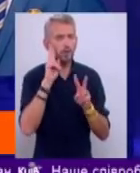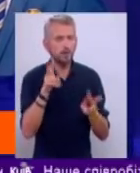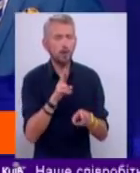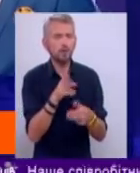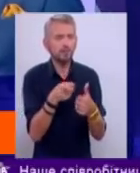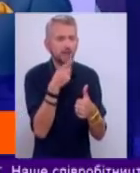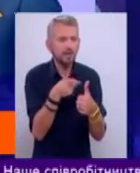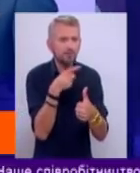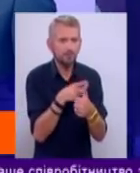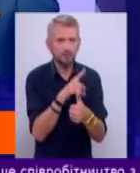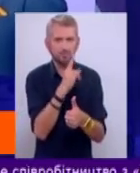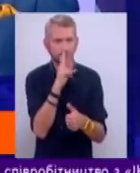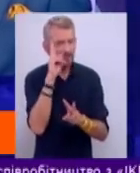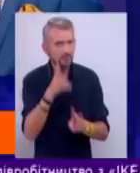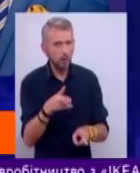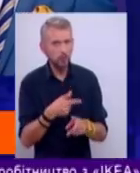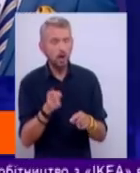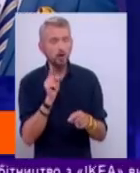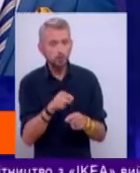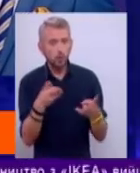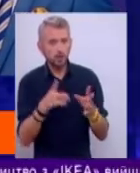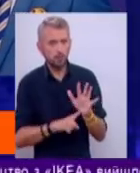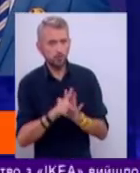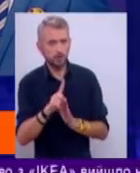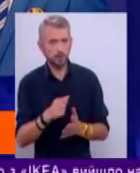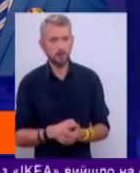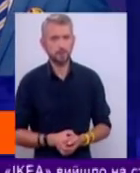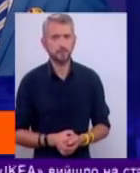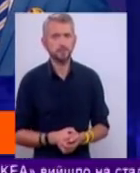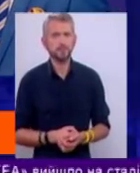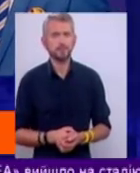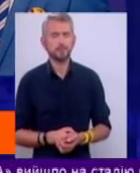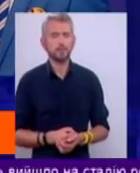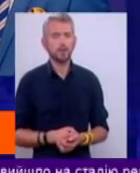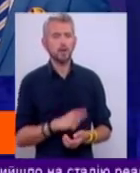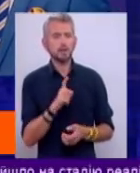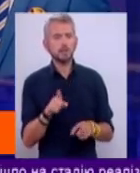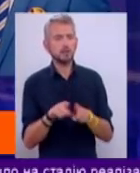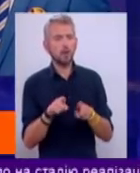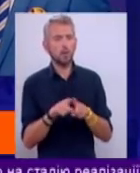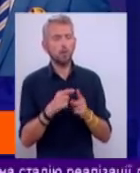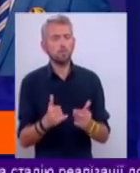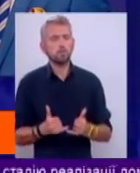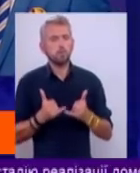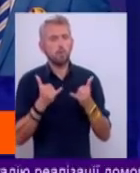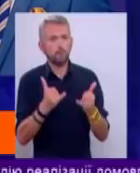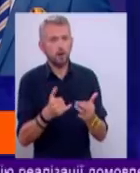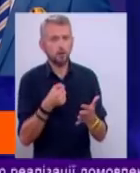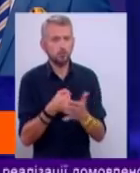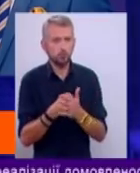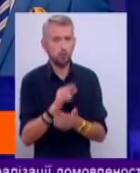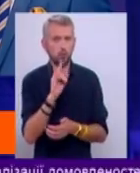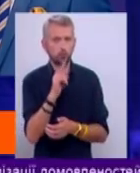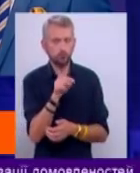як звуть їх учнів. А оце з цього треба починати. З цього, з такого поваги до